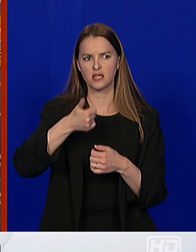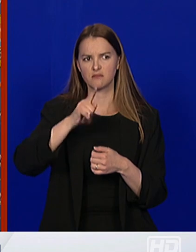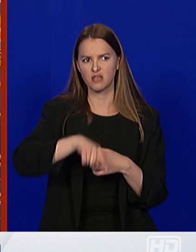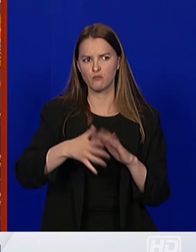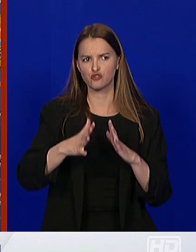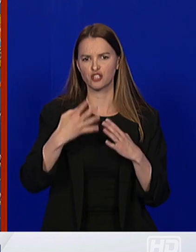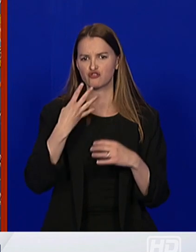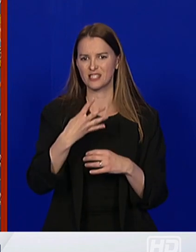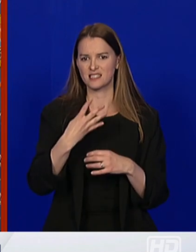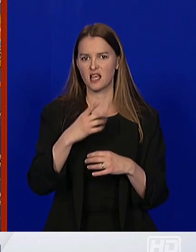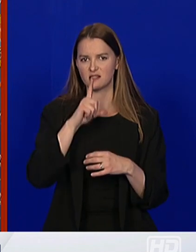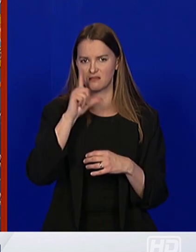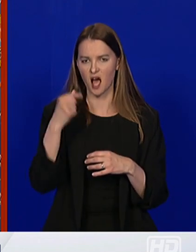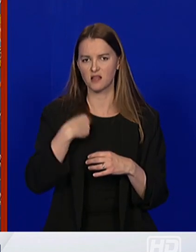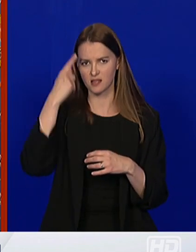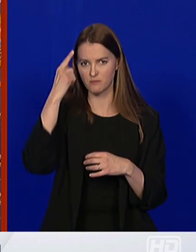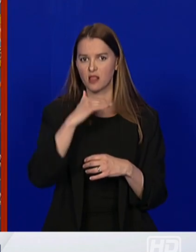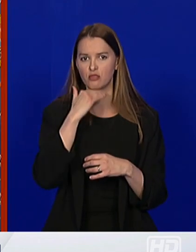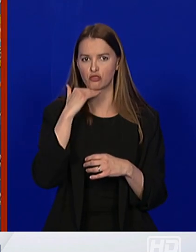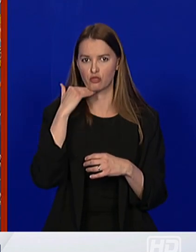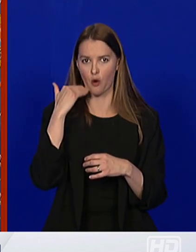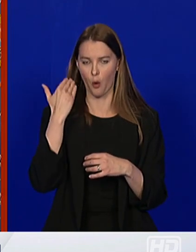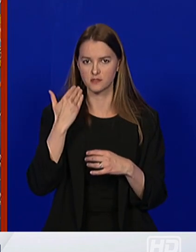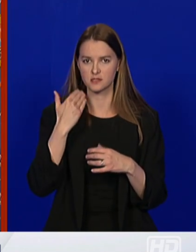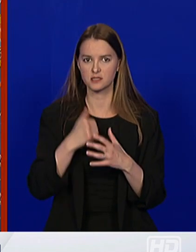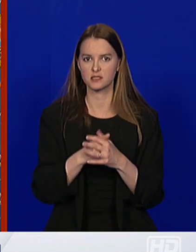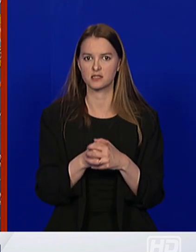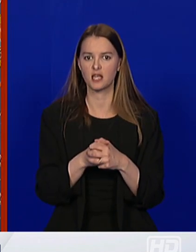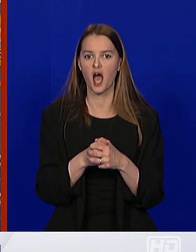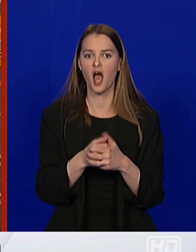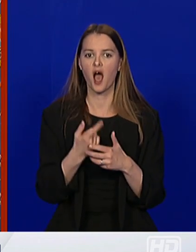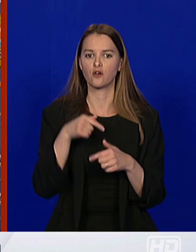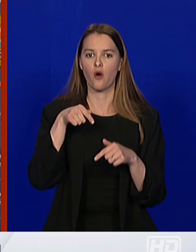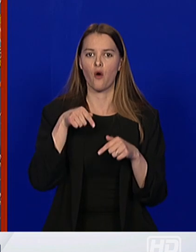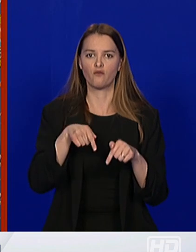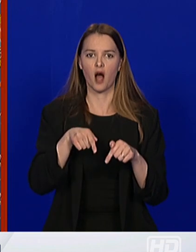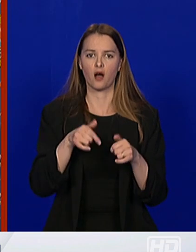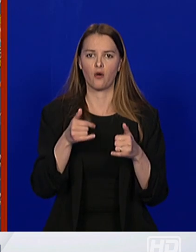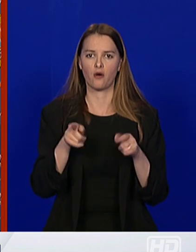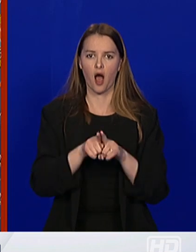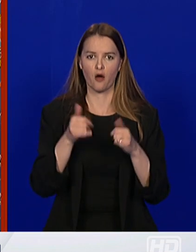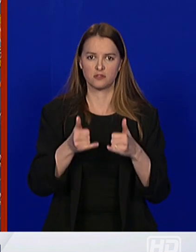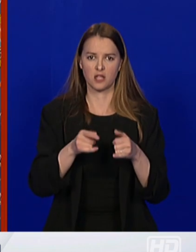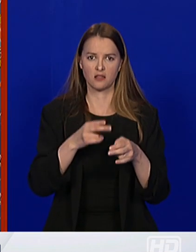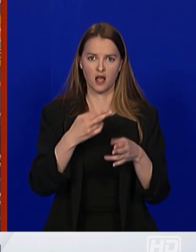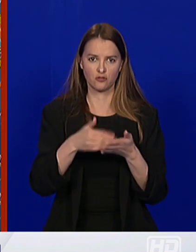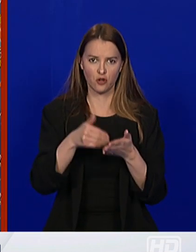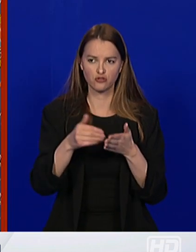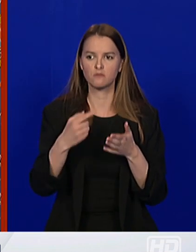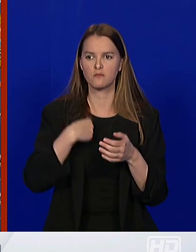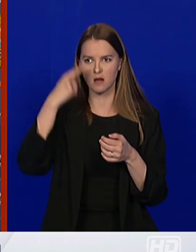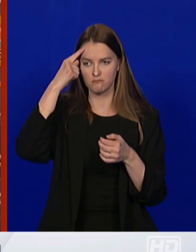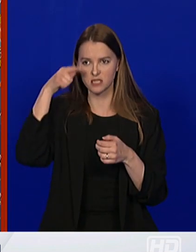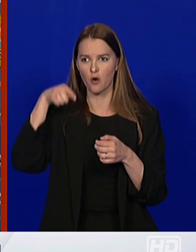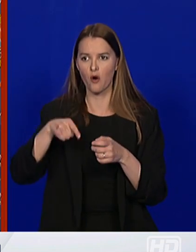smo mi negdje planirali da ovakvim tempom i trošenja ovom razinom potreba da bi bilo zadovoljavajuće.